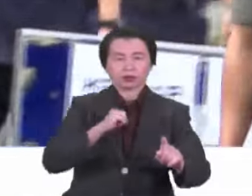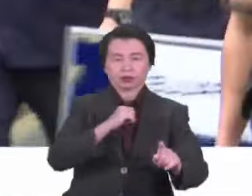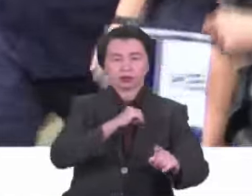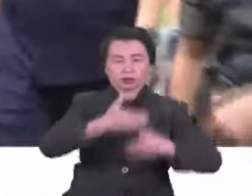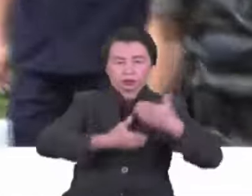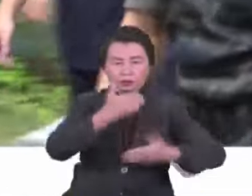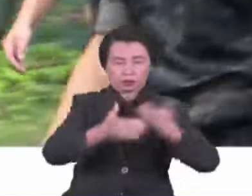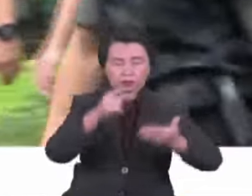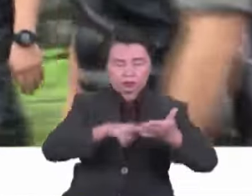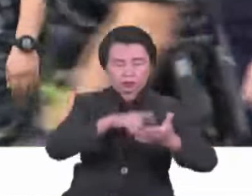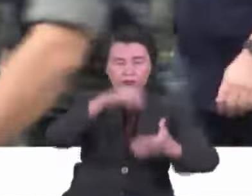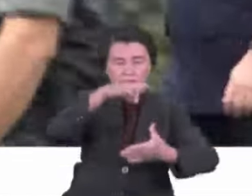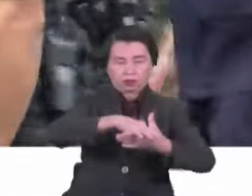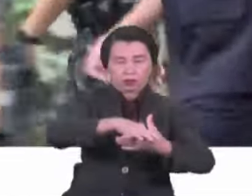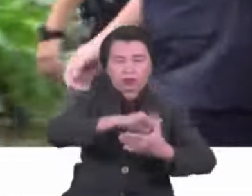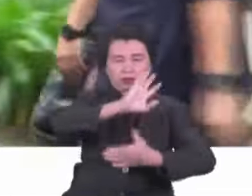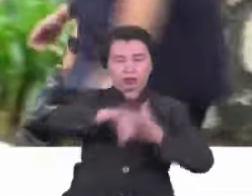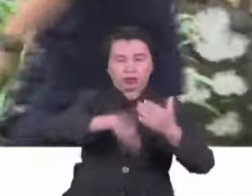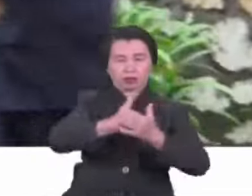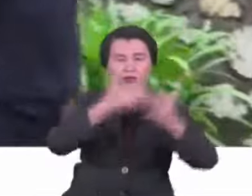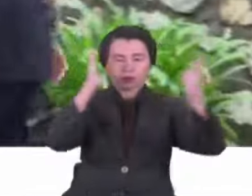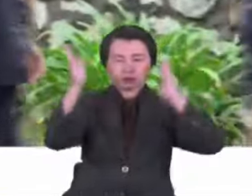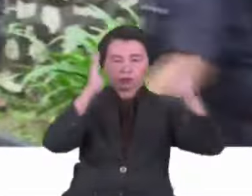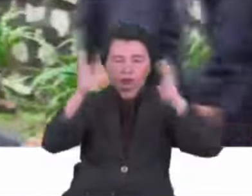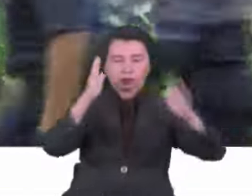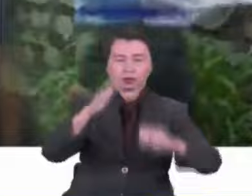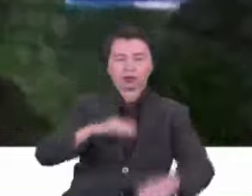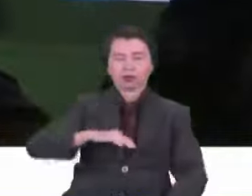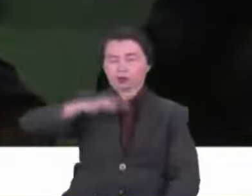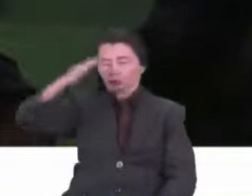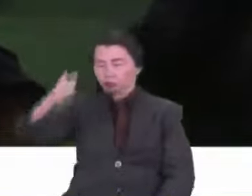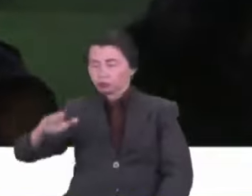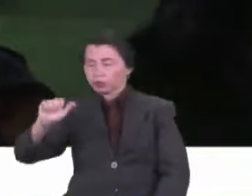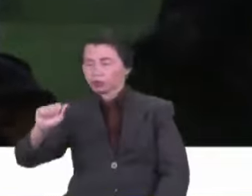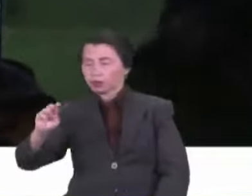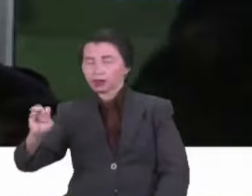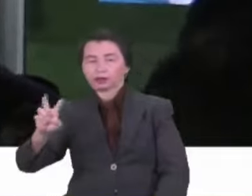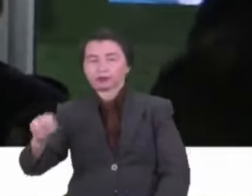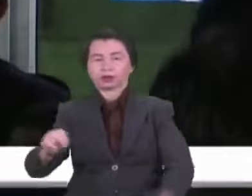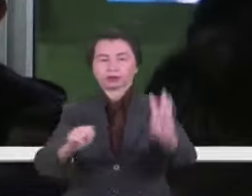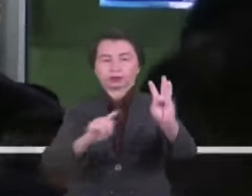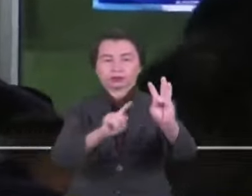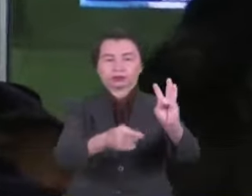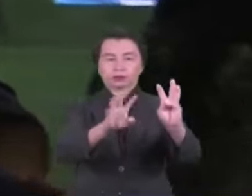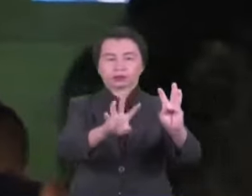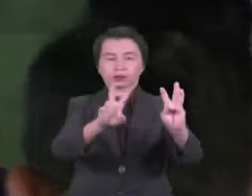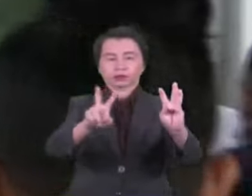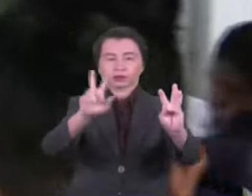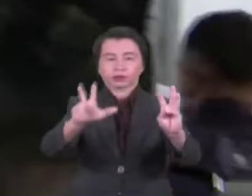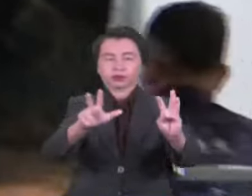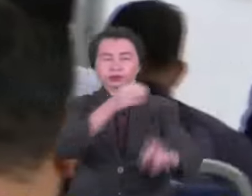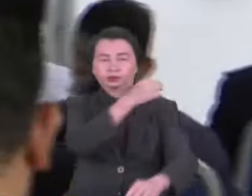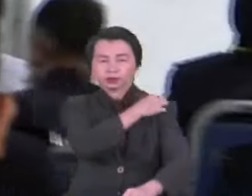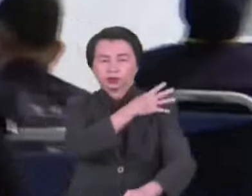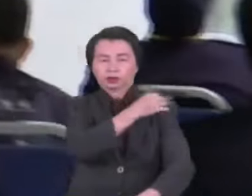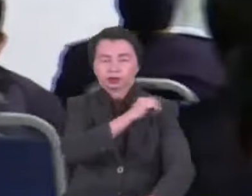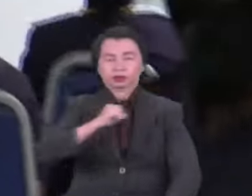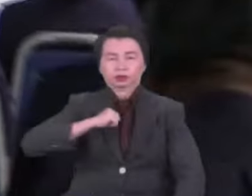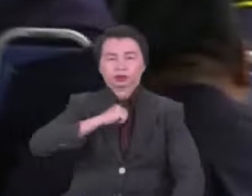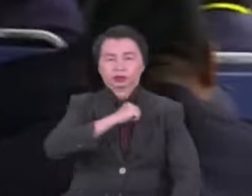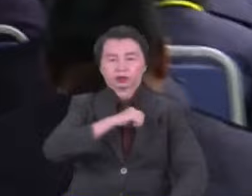dalam proses pengundian awal tersebut seluruh negara. Manakala di Bukit Aman sahaja, sejumlah 6,423 pegawai dan